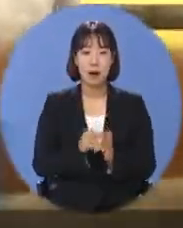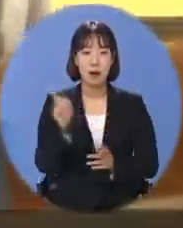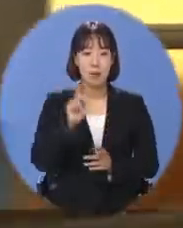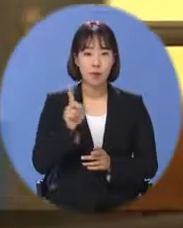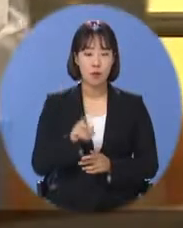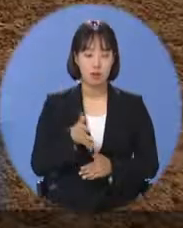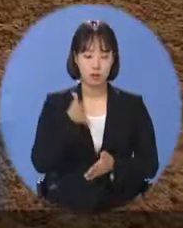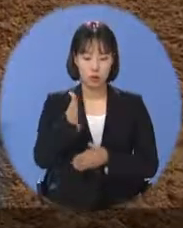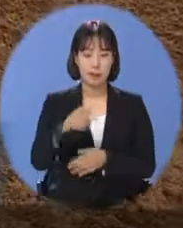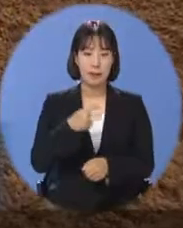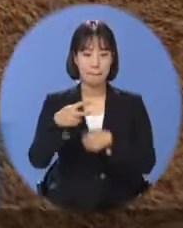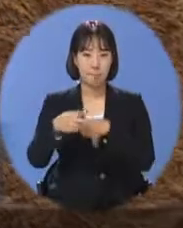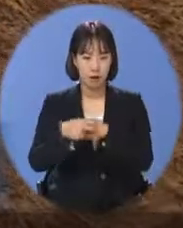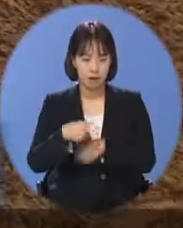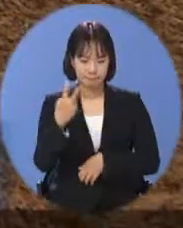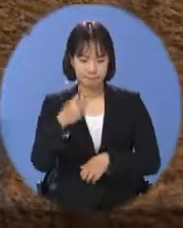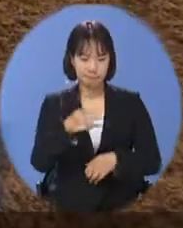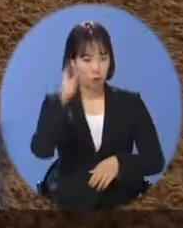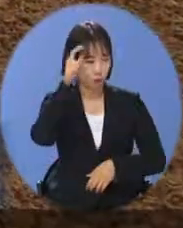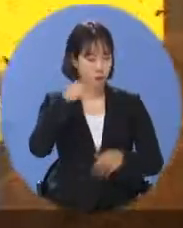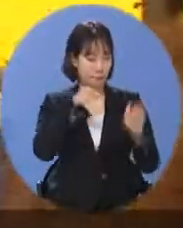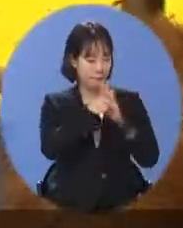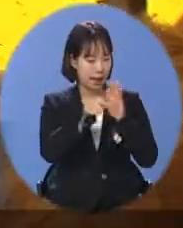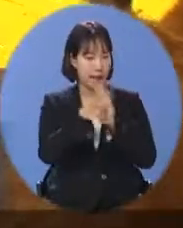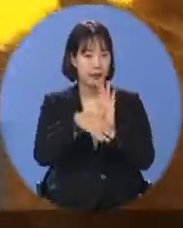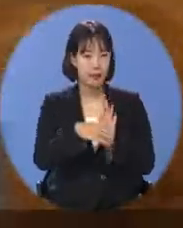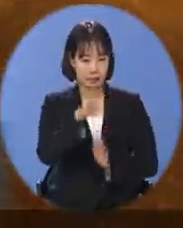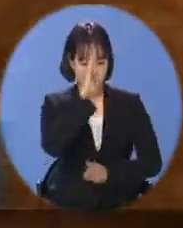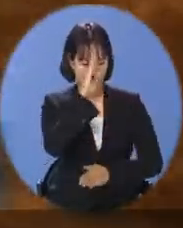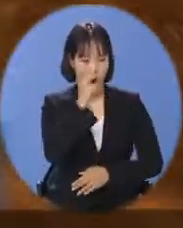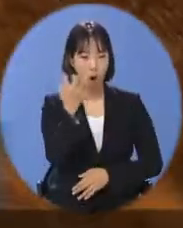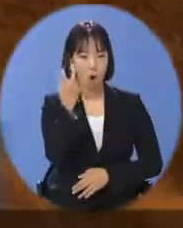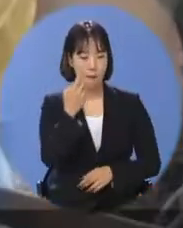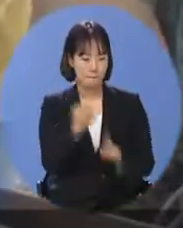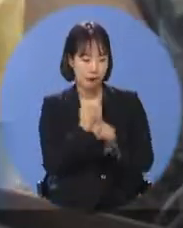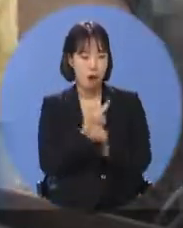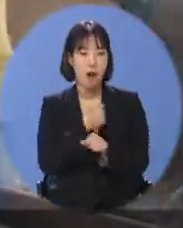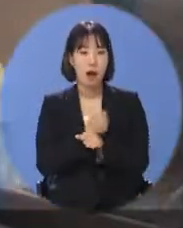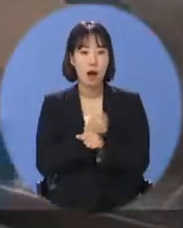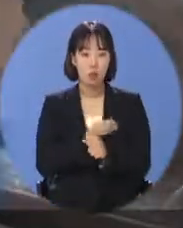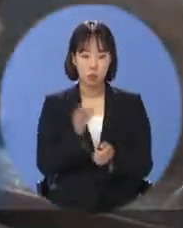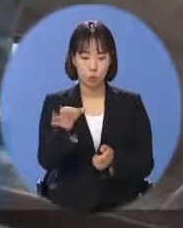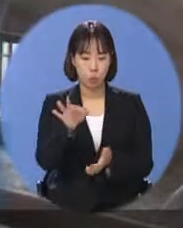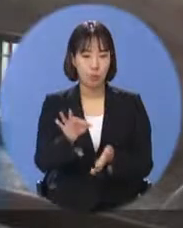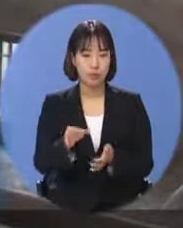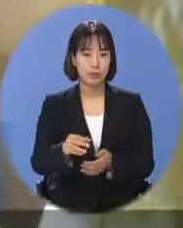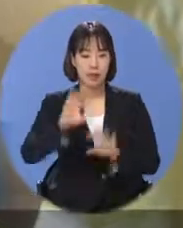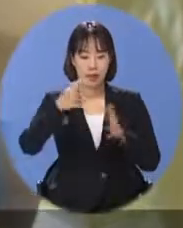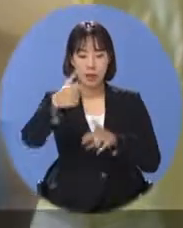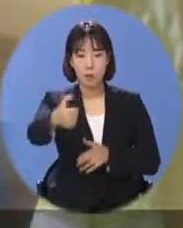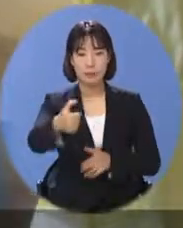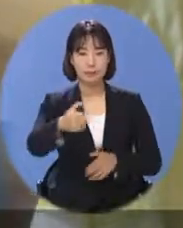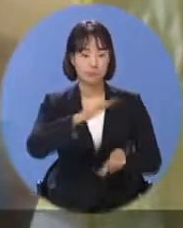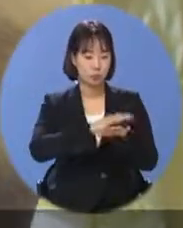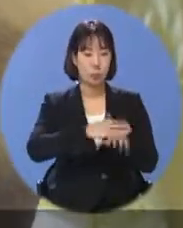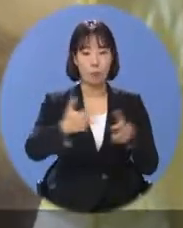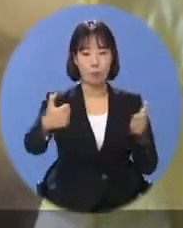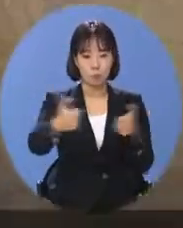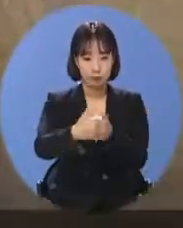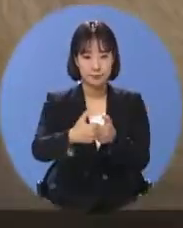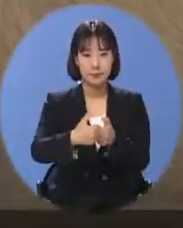전담 수의사가 축산농가를 정기적으로 방문해 가축질병을 치료하고 소요된 비용을 국비 50%와 농가